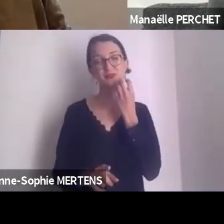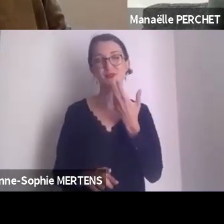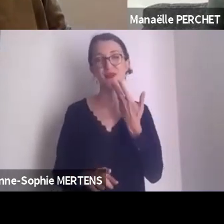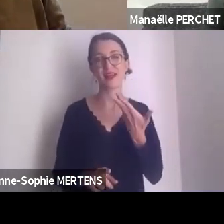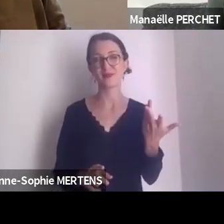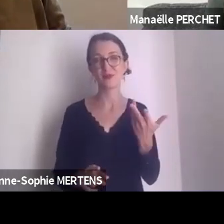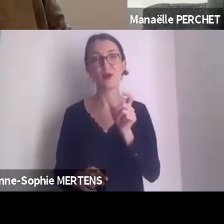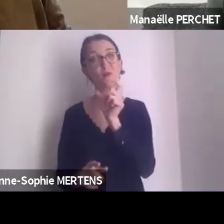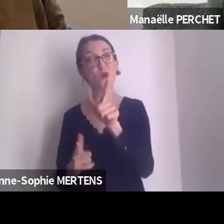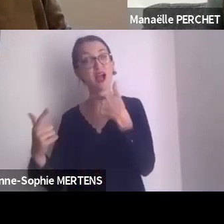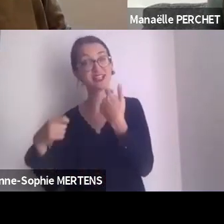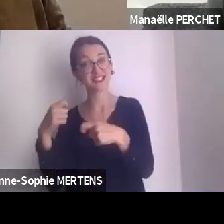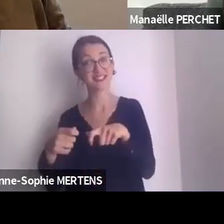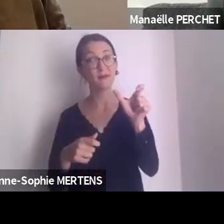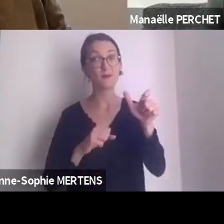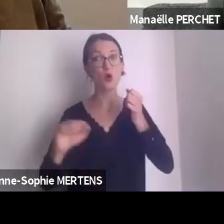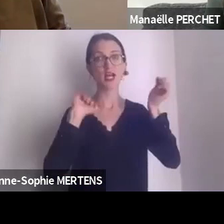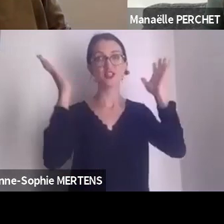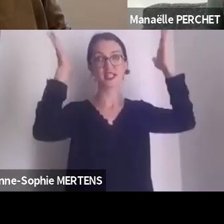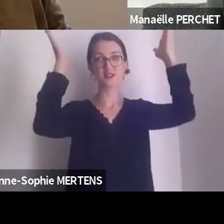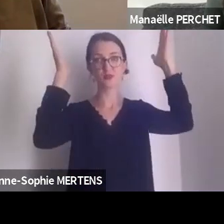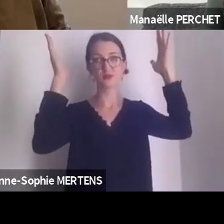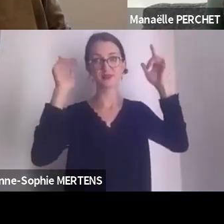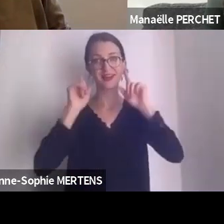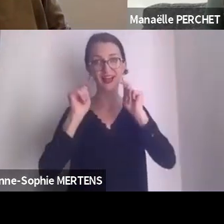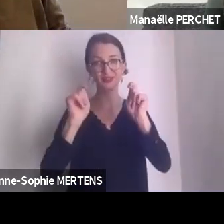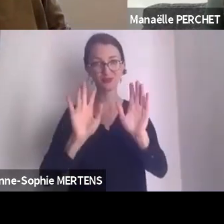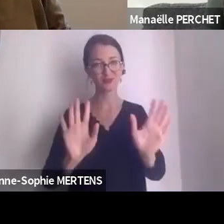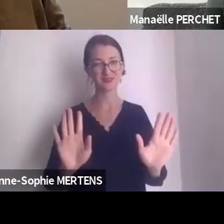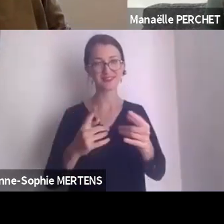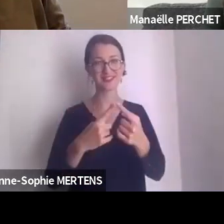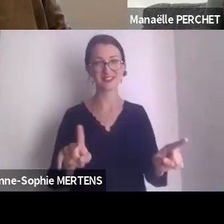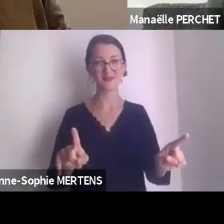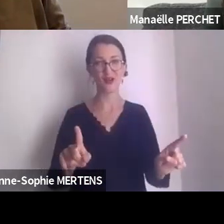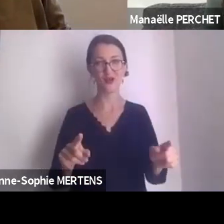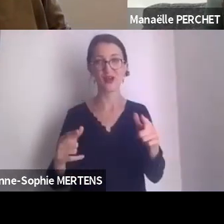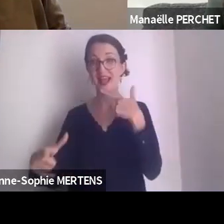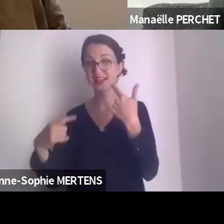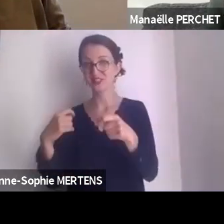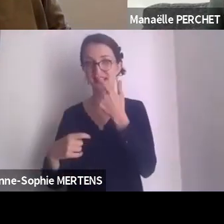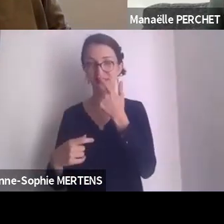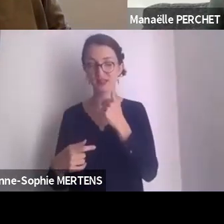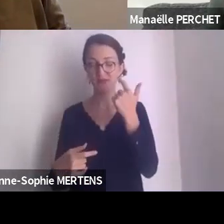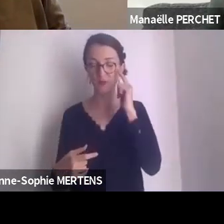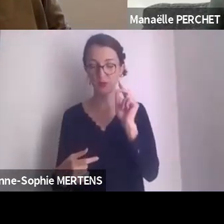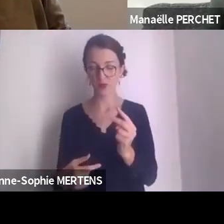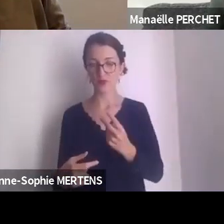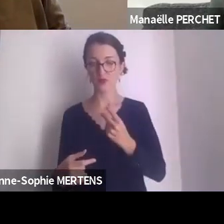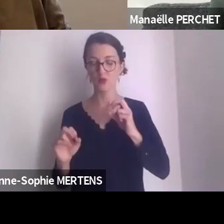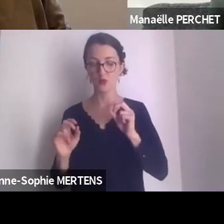Donc, ça veut dire se recentrer, s'ancrer, être aligné entre vos valeurs et ce que vous proposez à vos